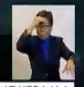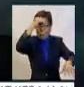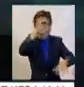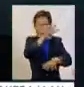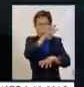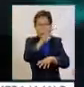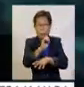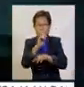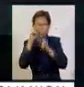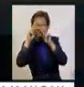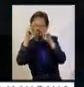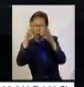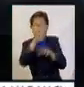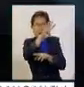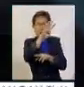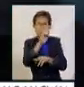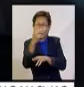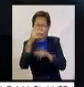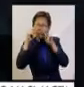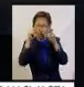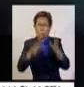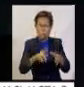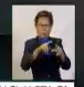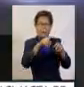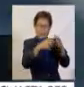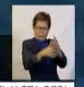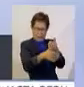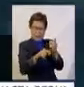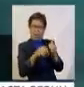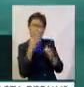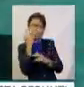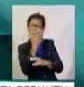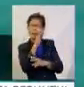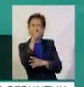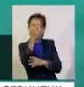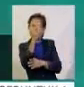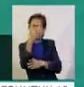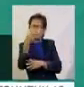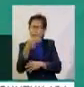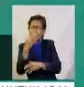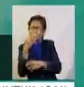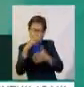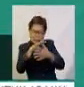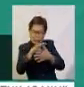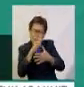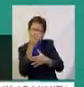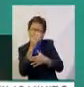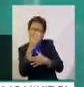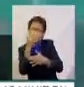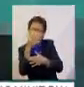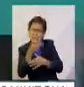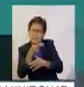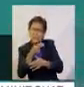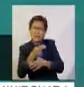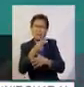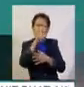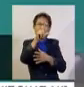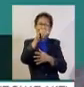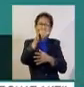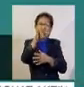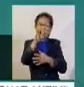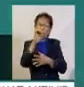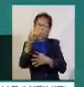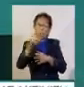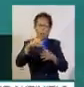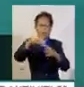40,000 tontonan mengenai sejenis ikan yang dagingnya berwarna biru kehijauan. Daging ikan lingkod, ikan yang hidup